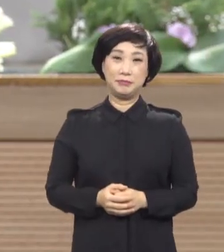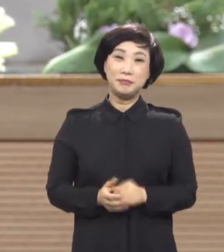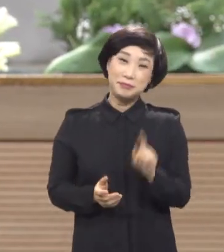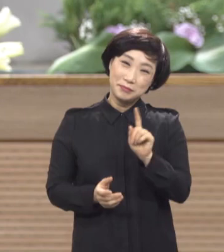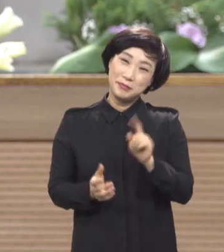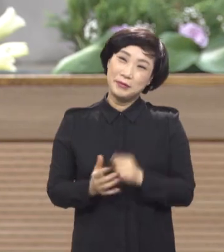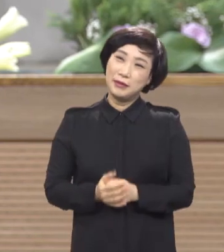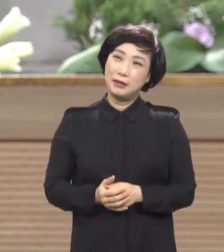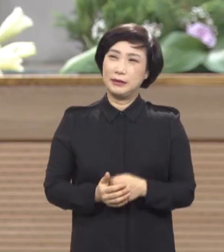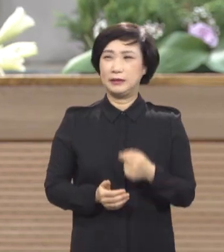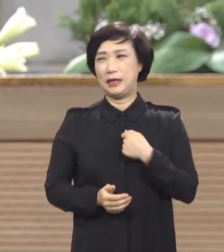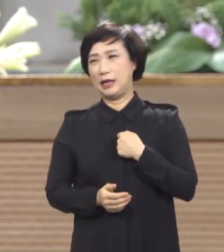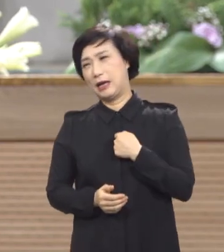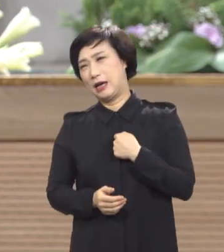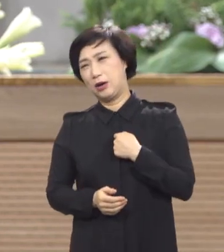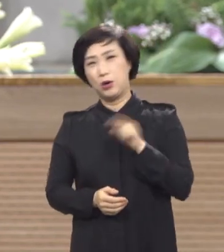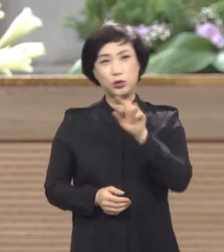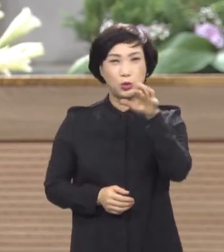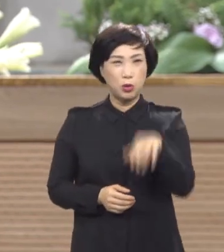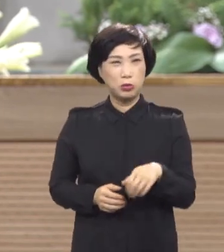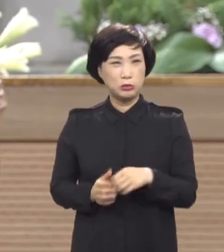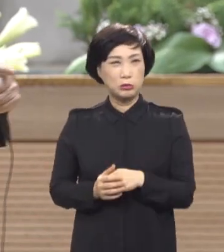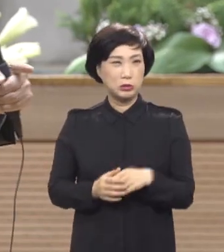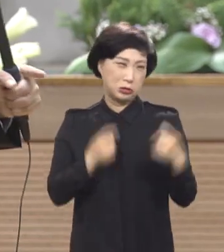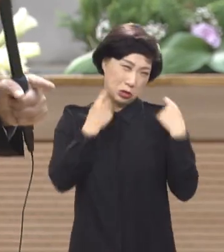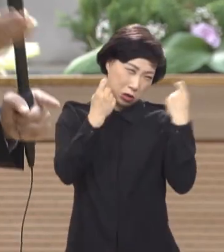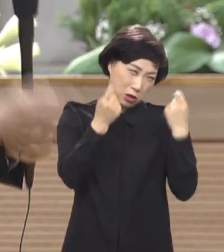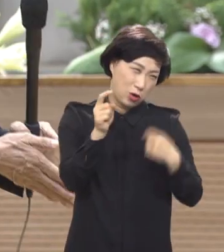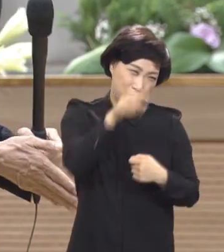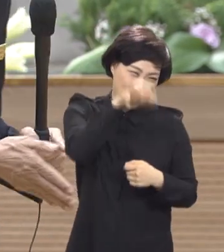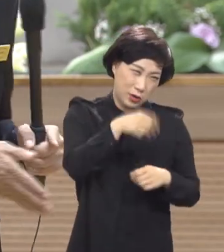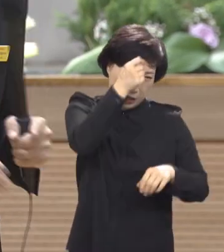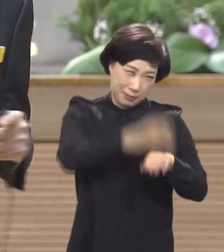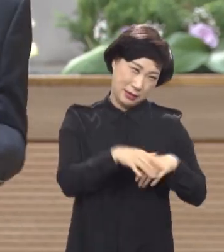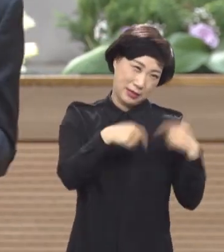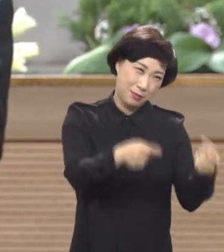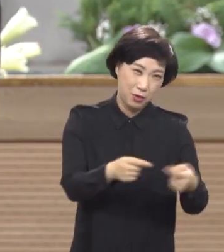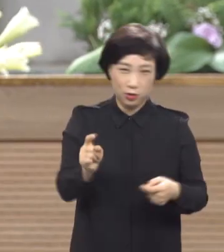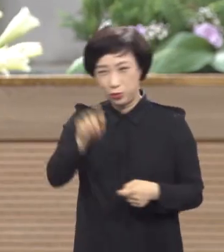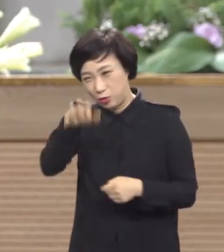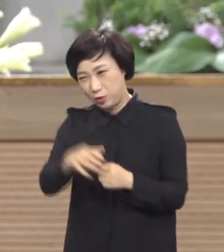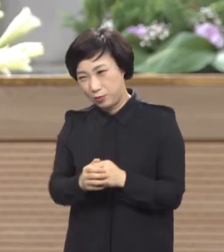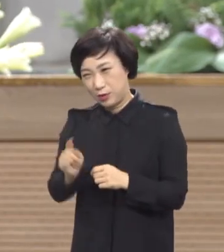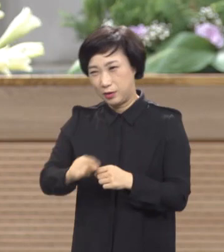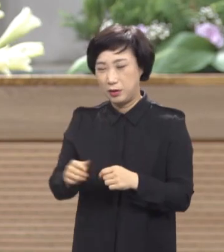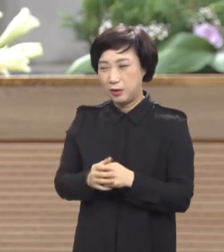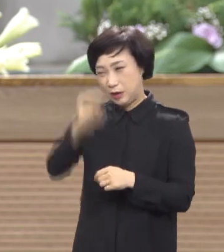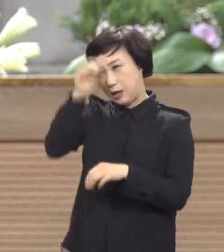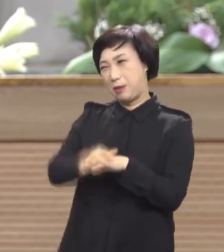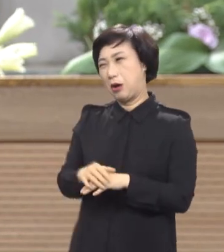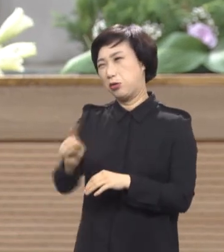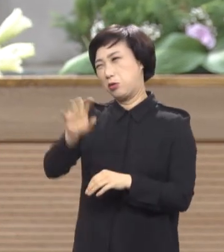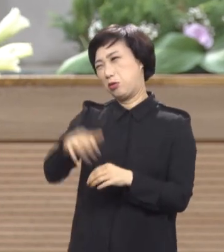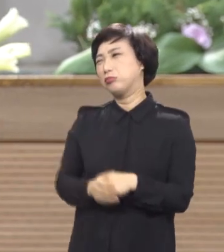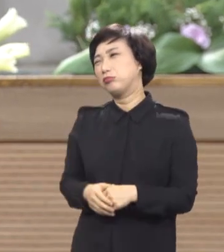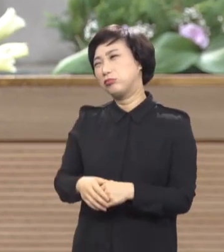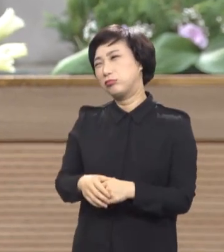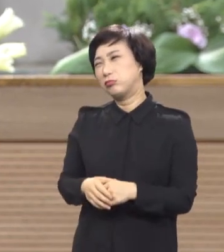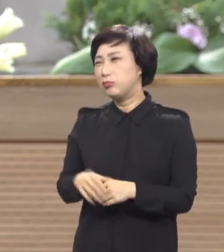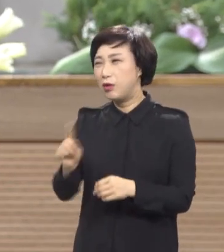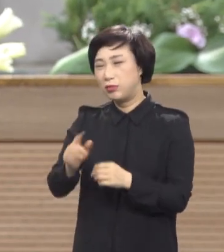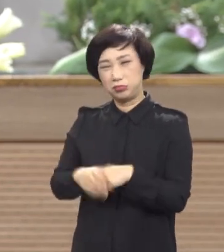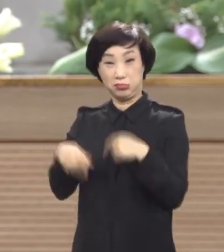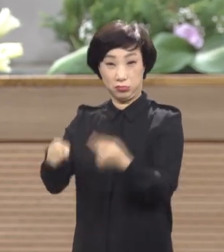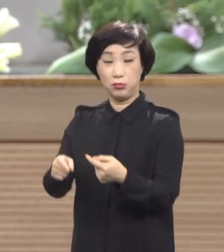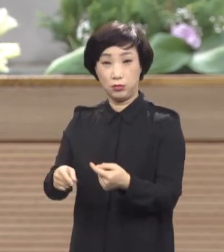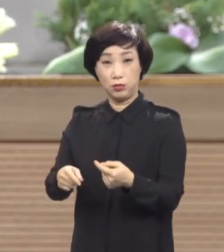내가 어디를 가면 어디서 예배를 드리고 어디를 가면 어디서 예배를 드리고 안 드리는 거